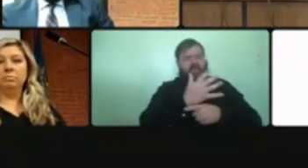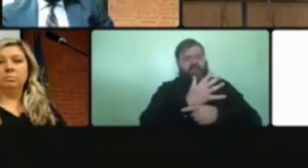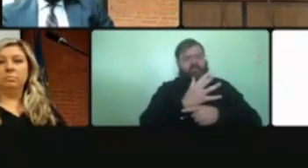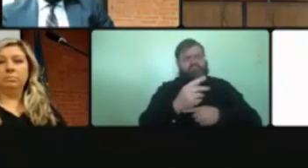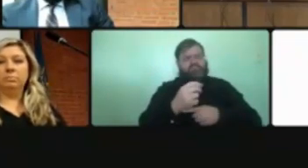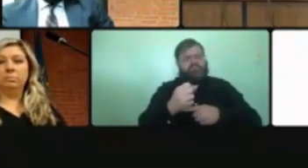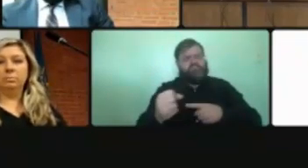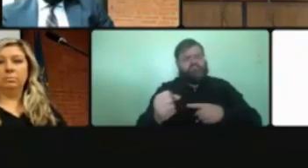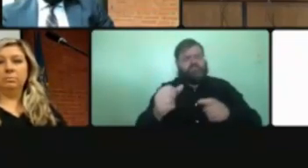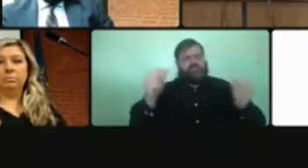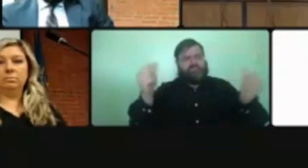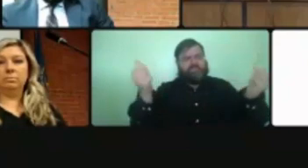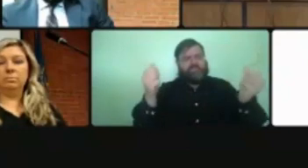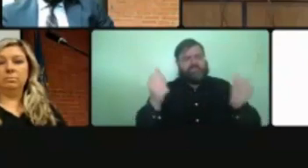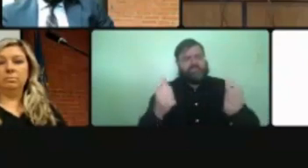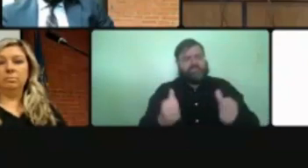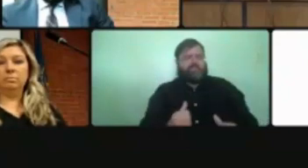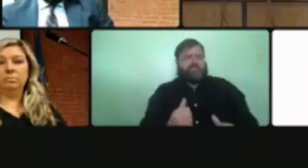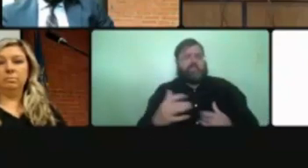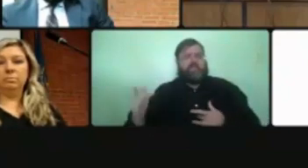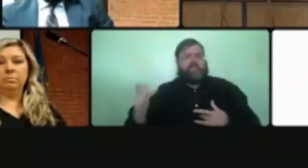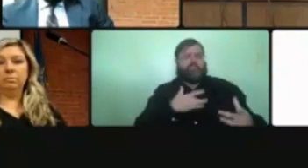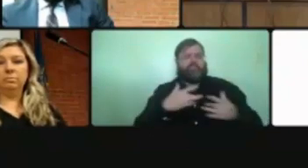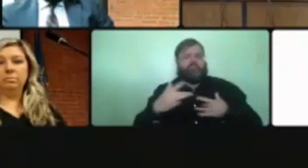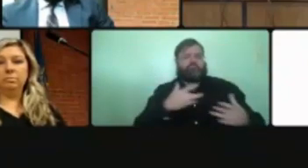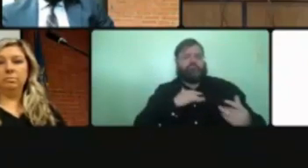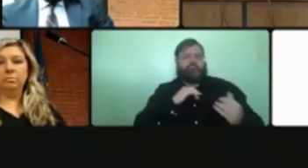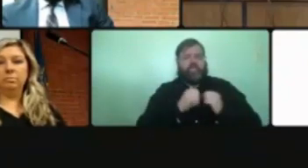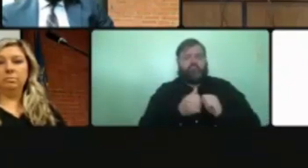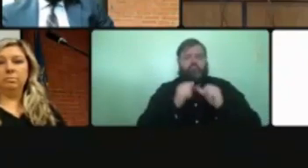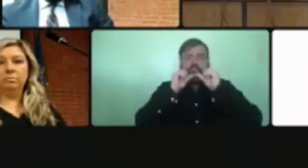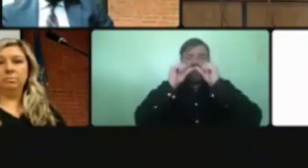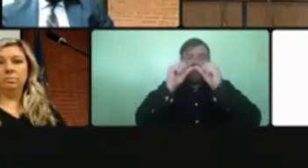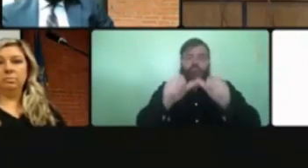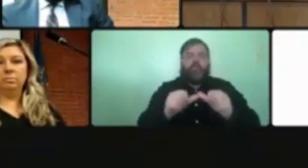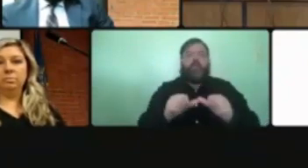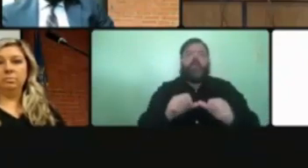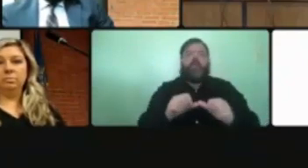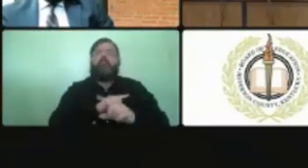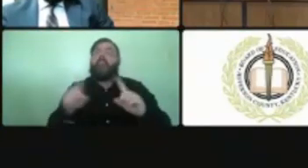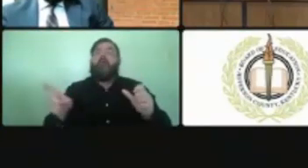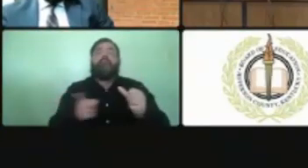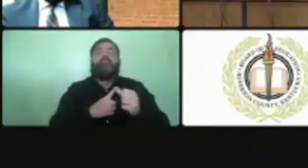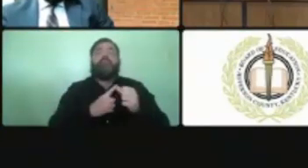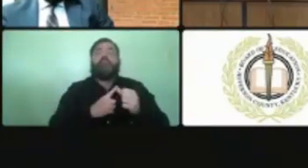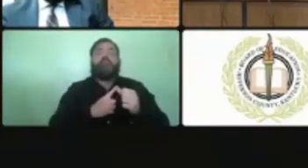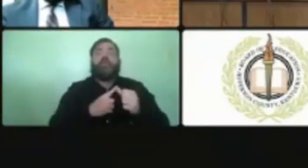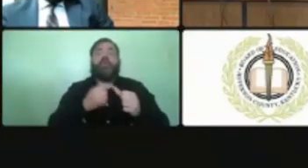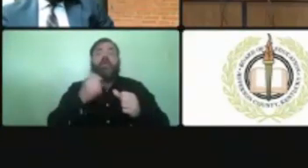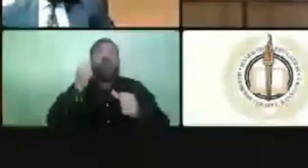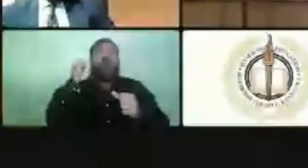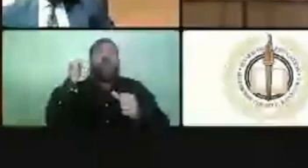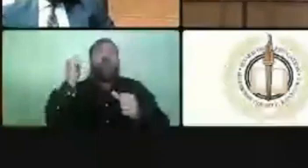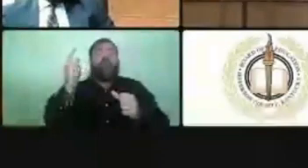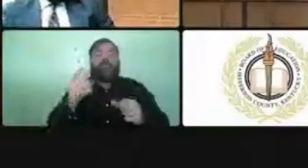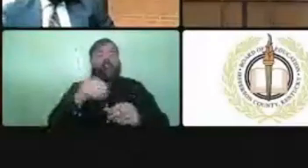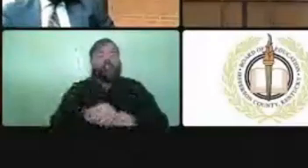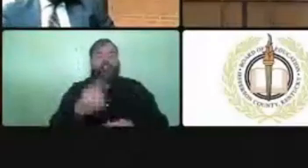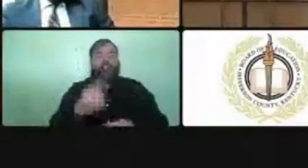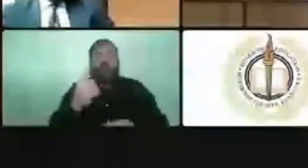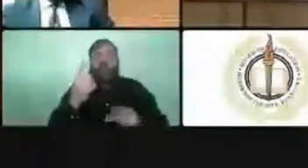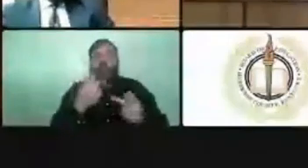tunatumia tukienda mbele hai yatatumika kikamilifu, lakini kila mtu